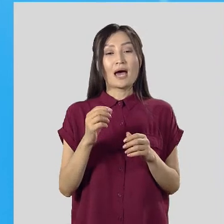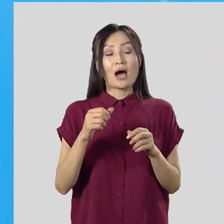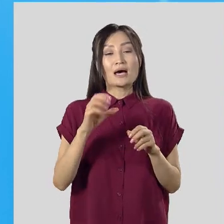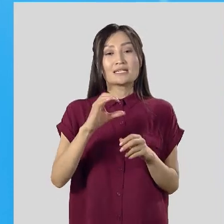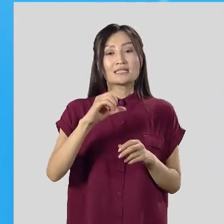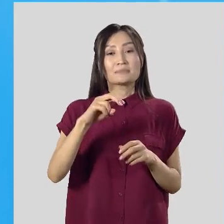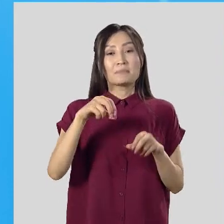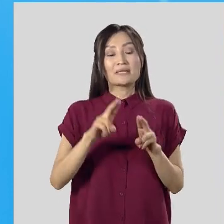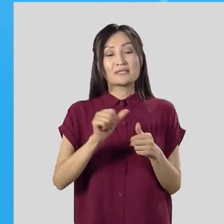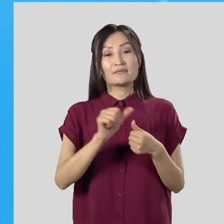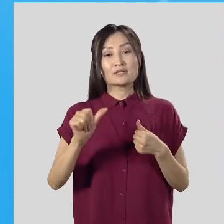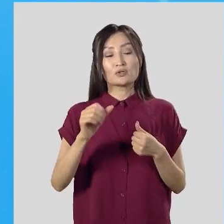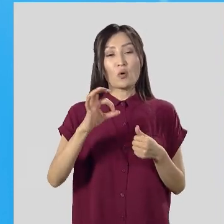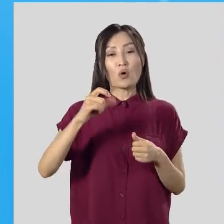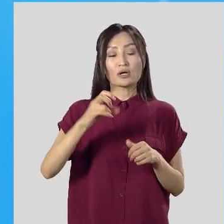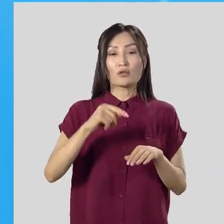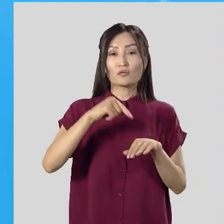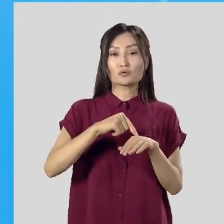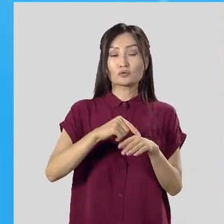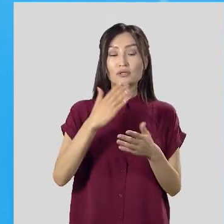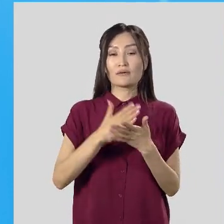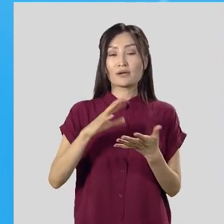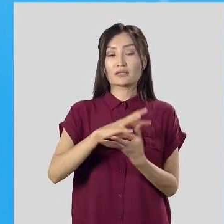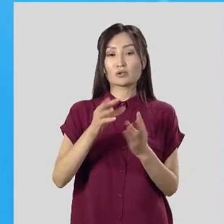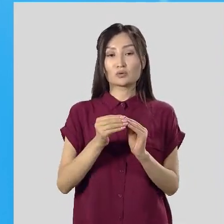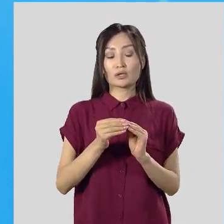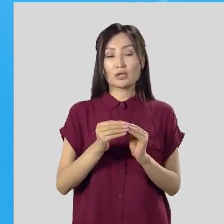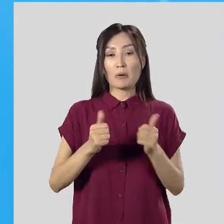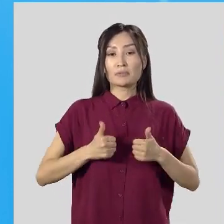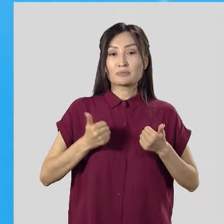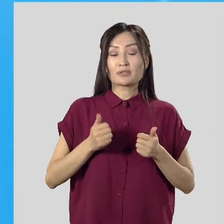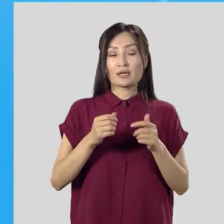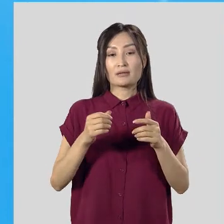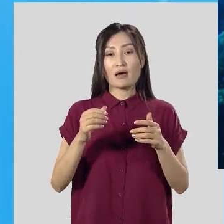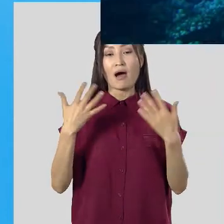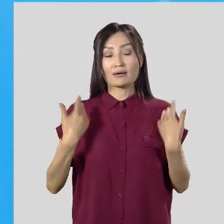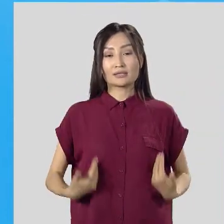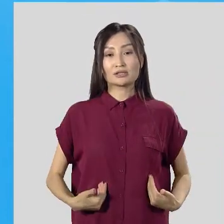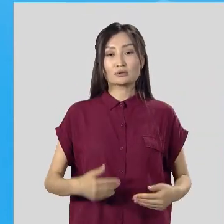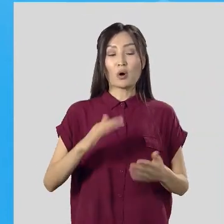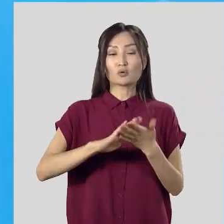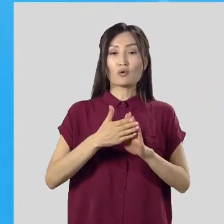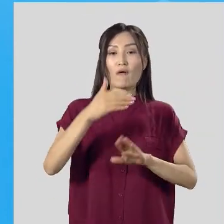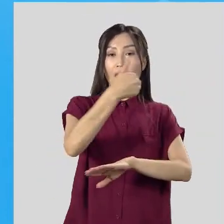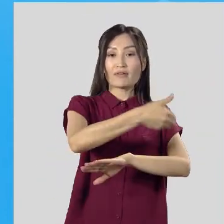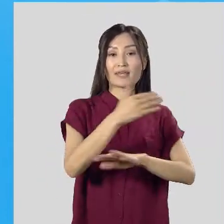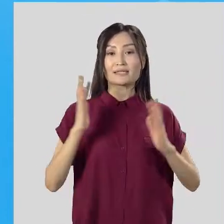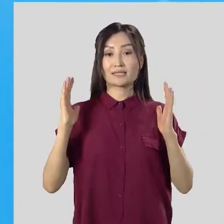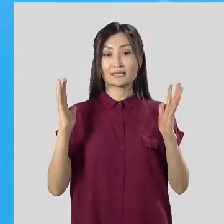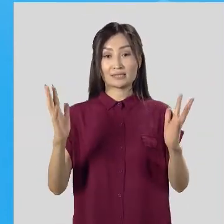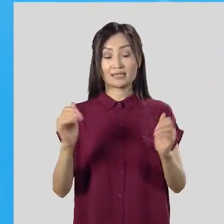Специфичность органов чувств является результатом приспособления организма к условиям внешней среды.